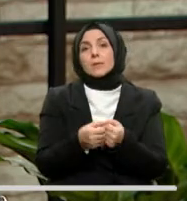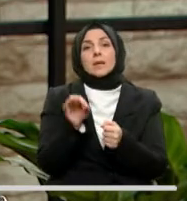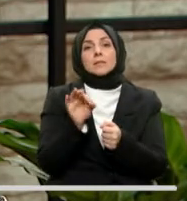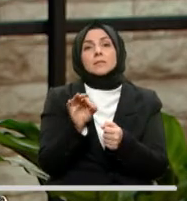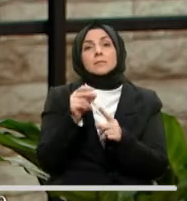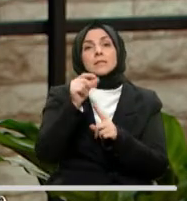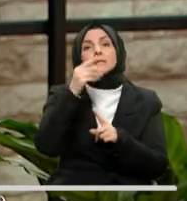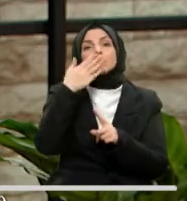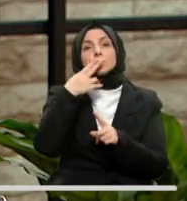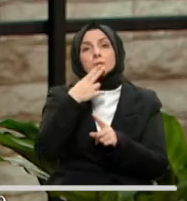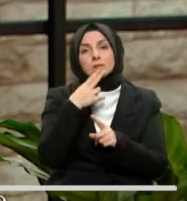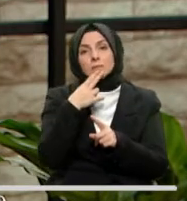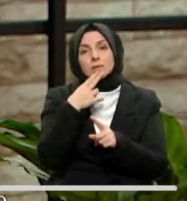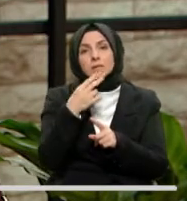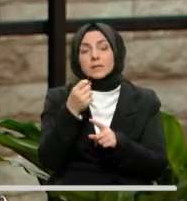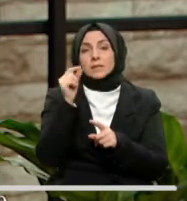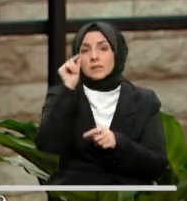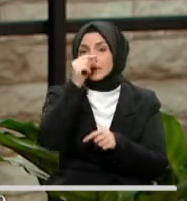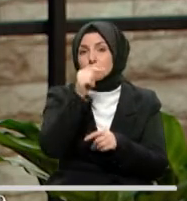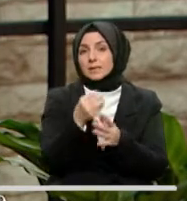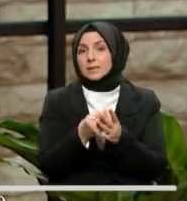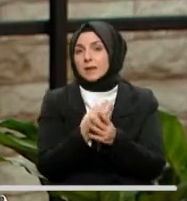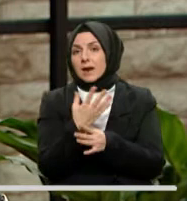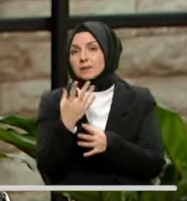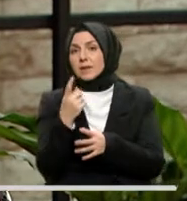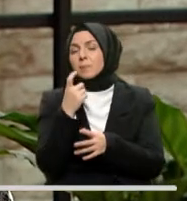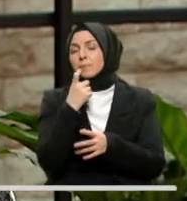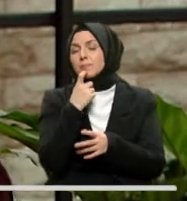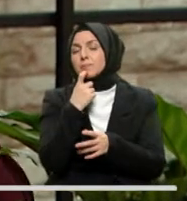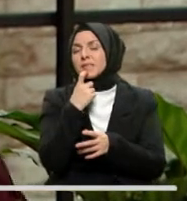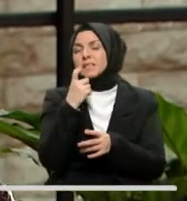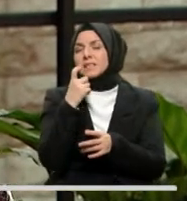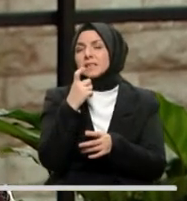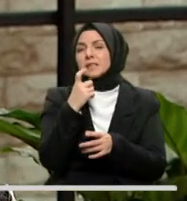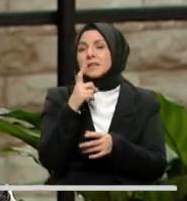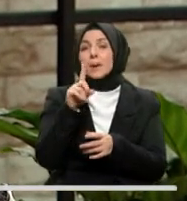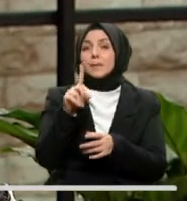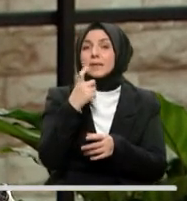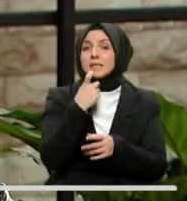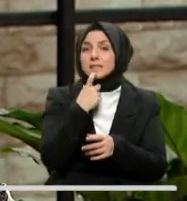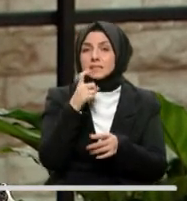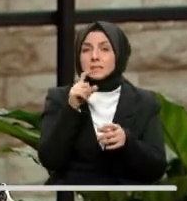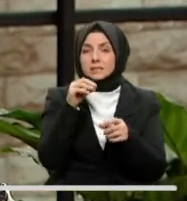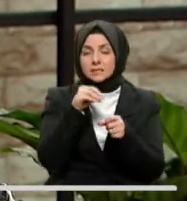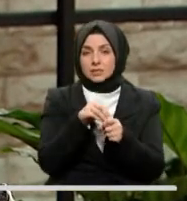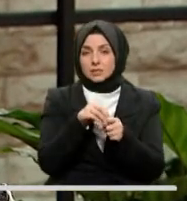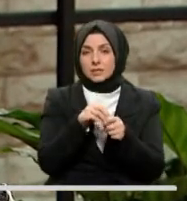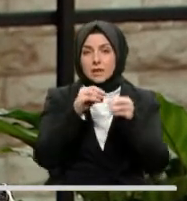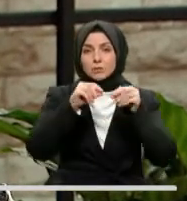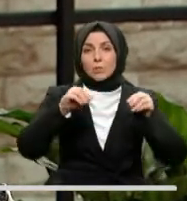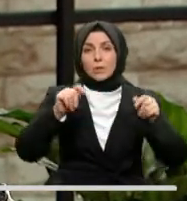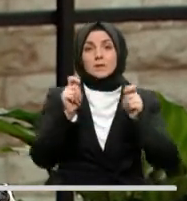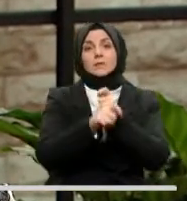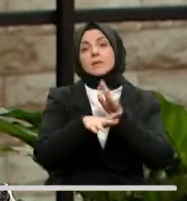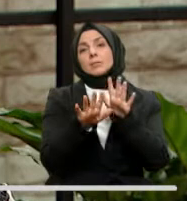İkran bu bitkilerde yıl boyu saksı değişmez yıl boyu yıl boyu her yer istiyorum istedi ben Saksı küçük